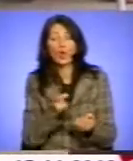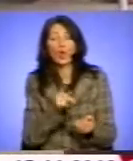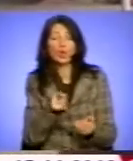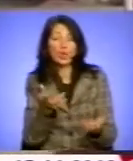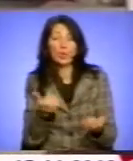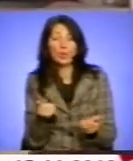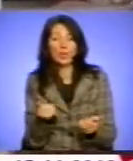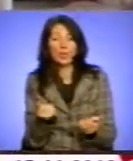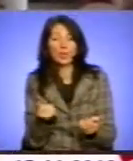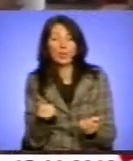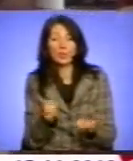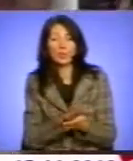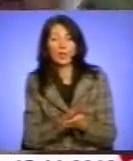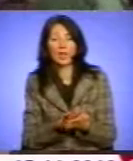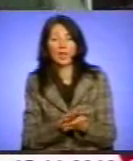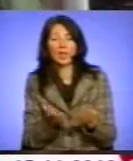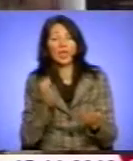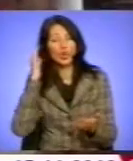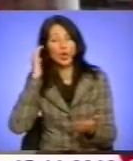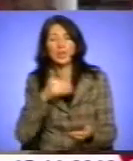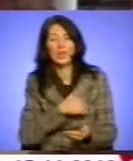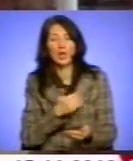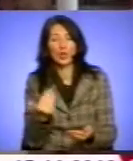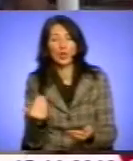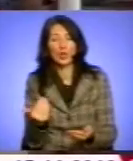бере? Навіть слухати не хоче.